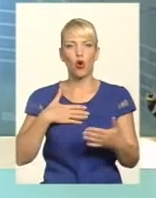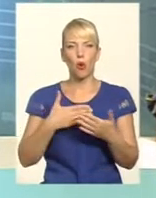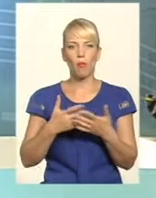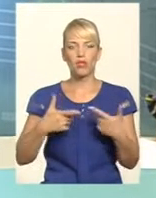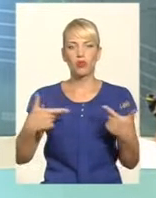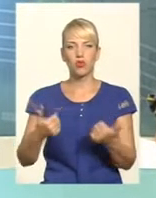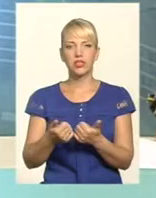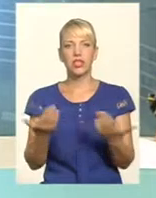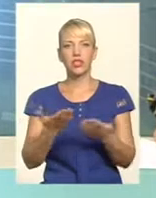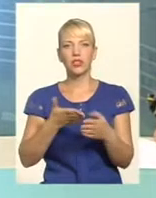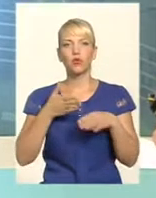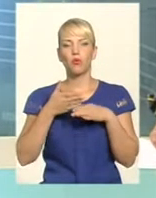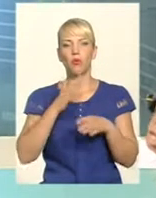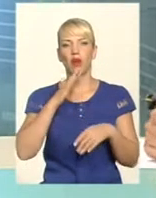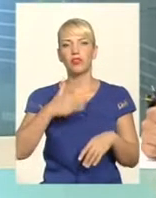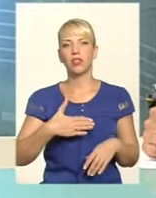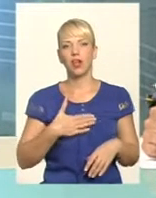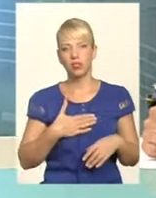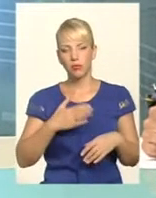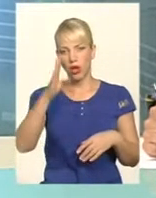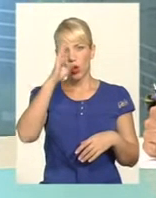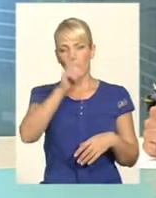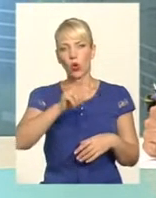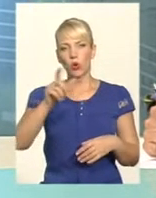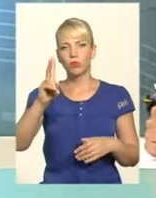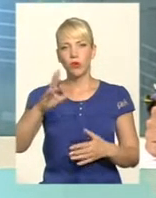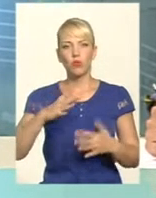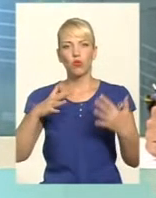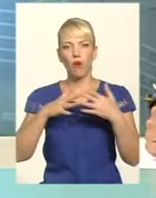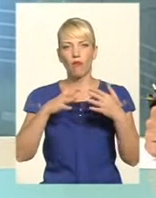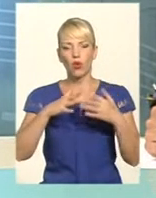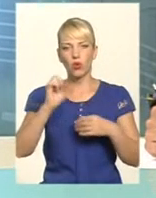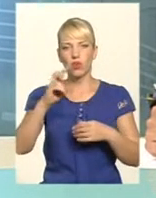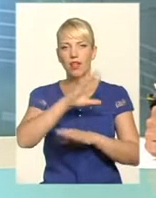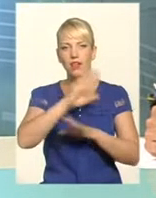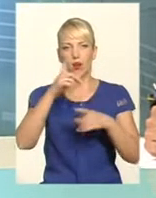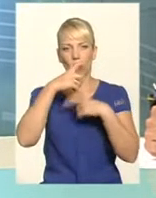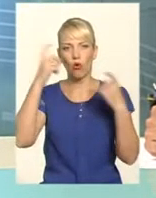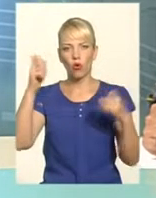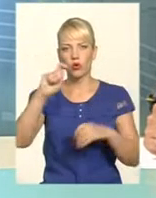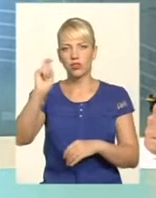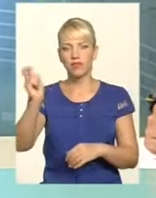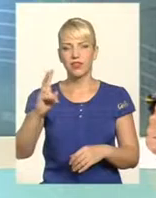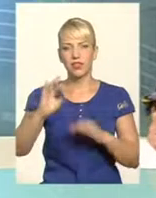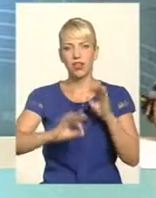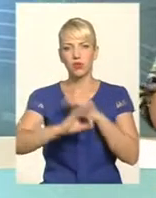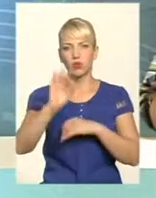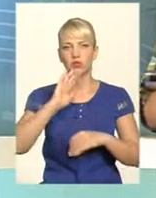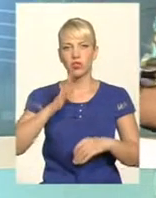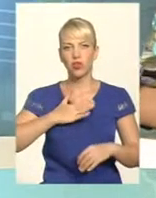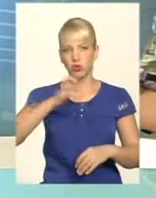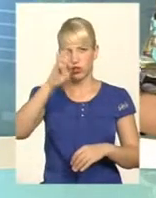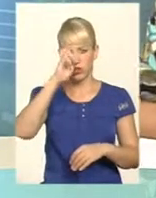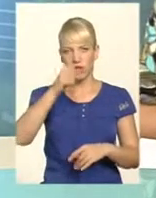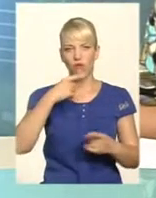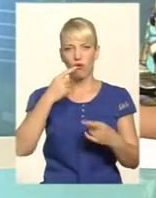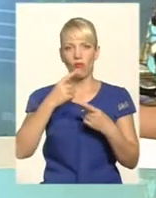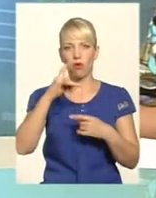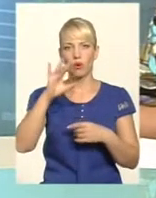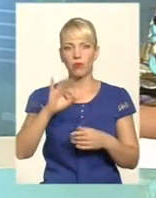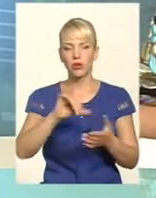які допомагають нашим хлопцям, які воюють на неоголошеній війні на сході нашої держави. Говоримо про